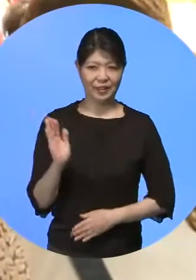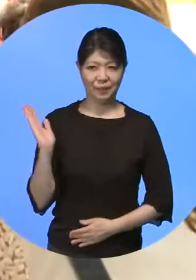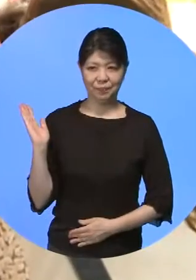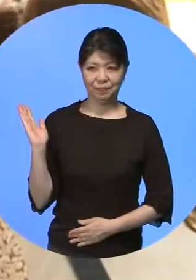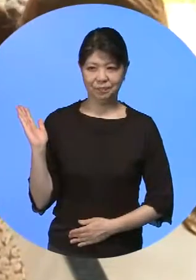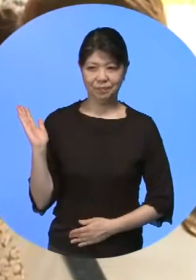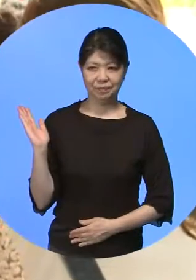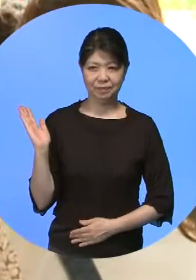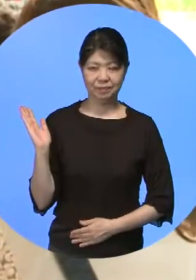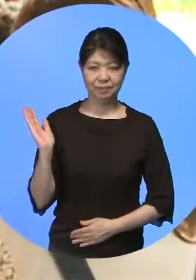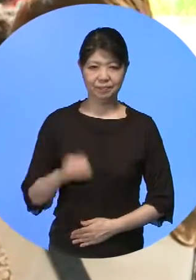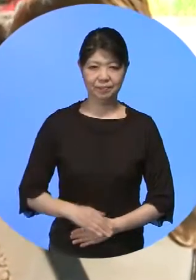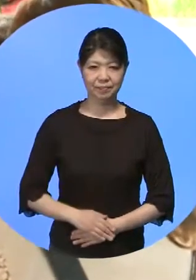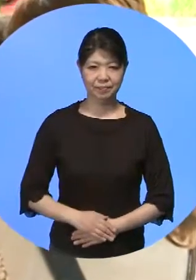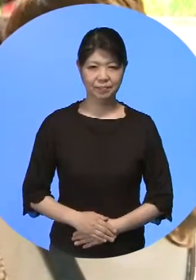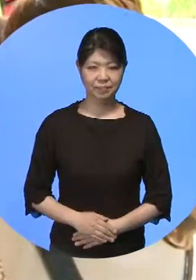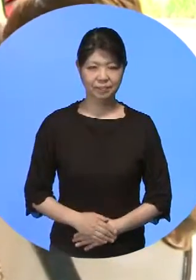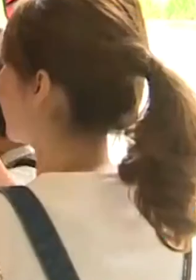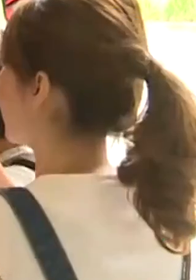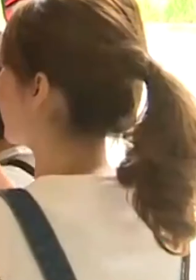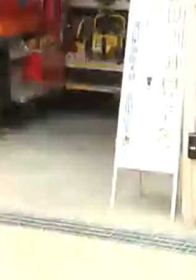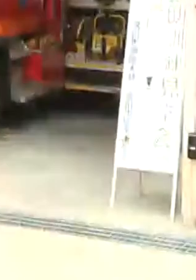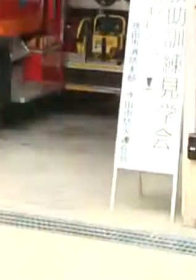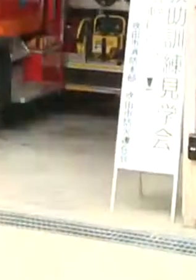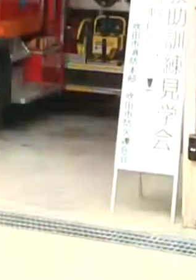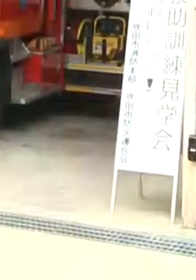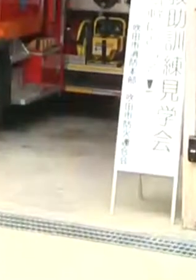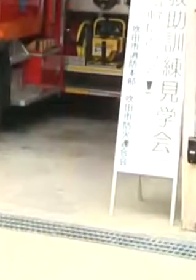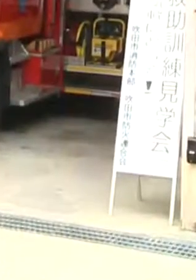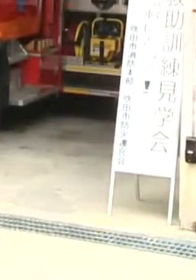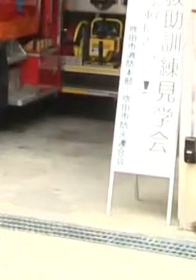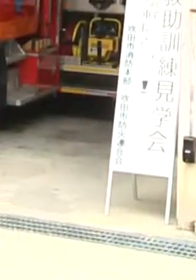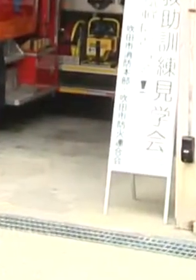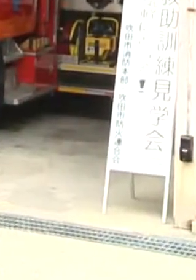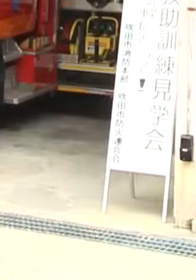活動を PR していました。